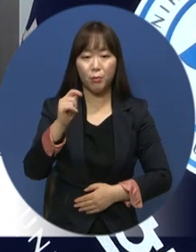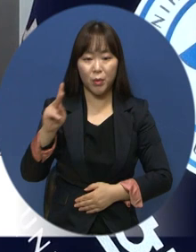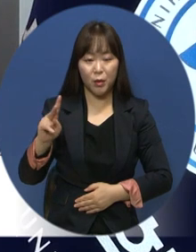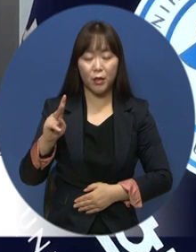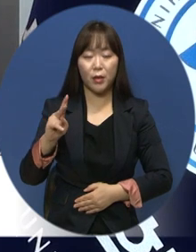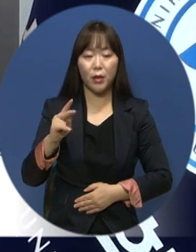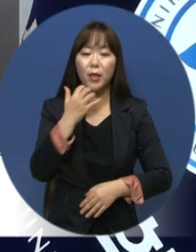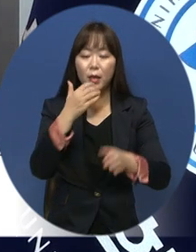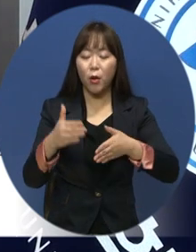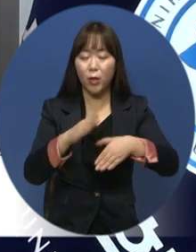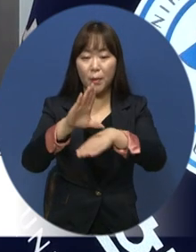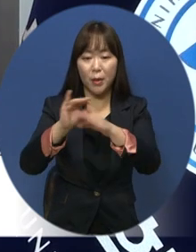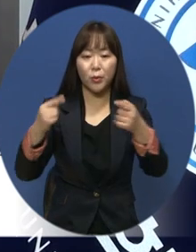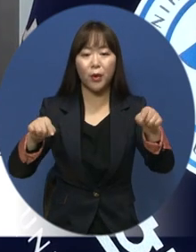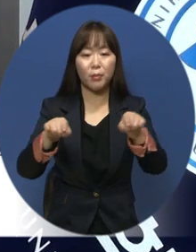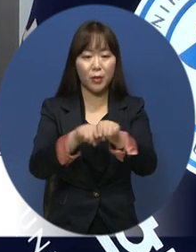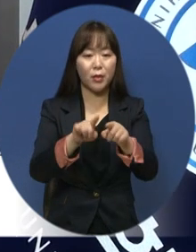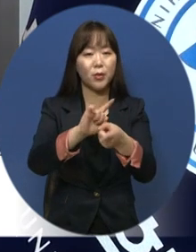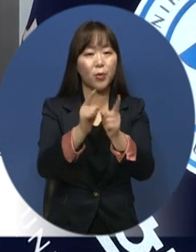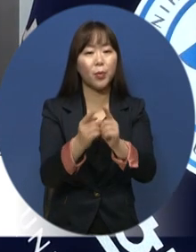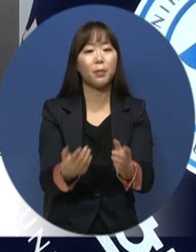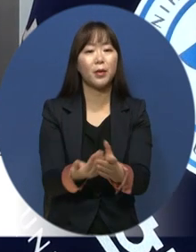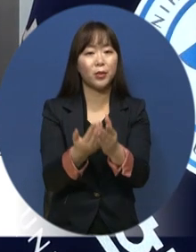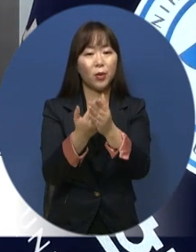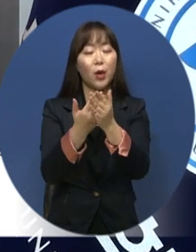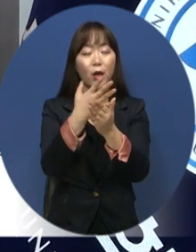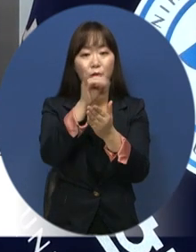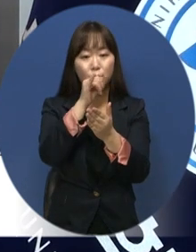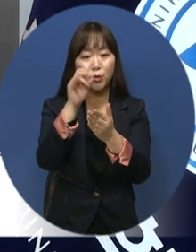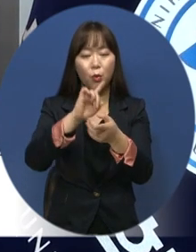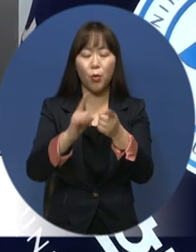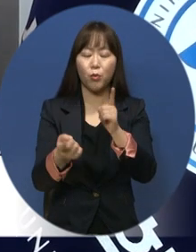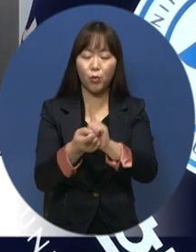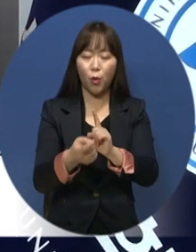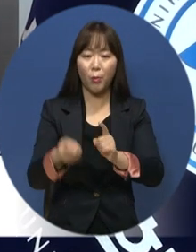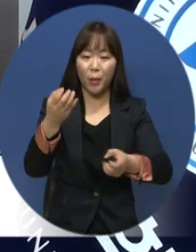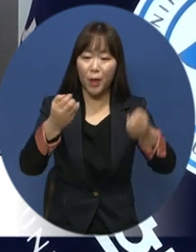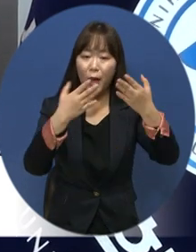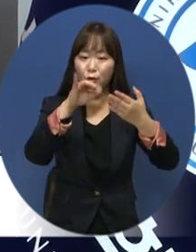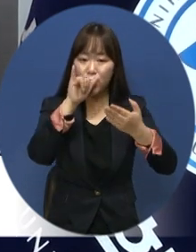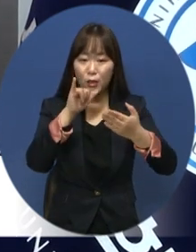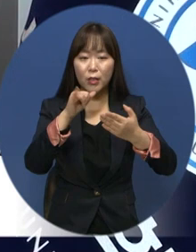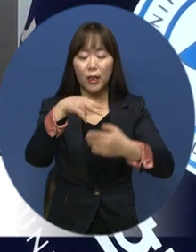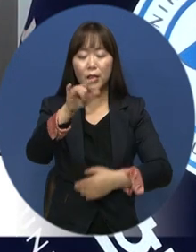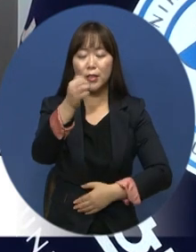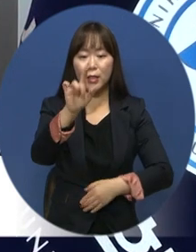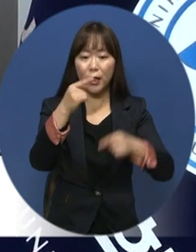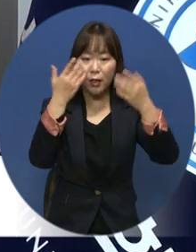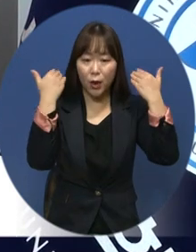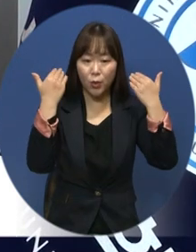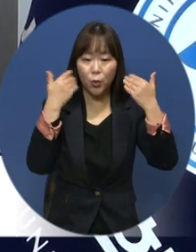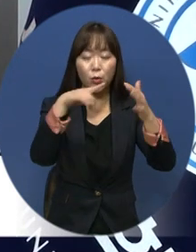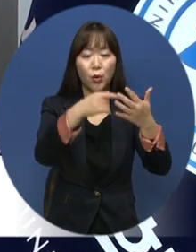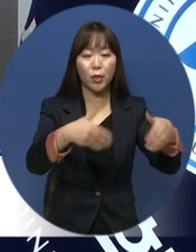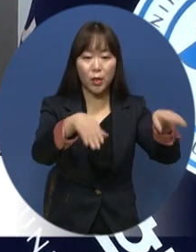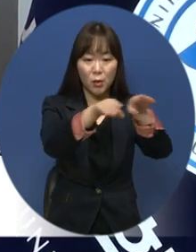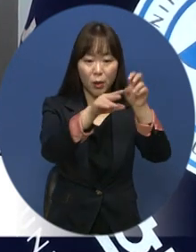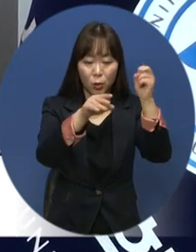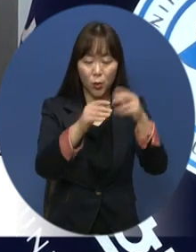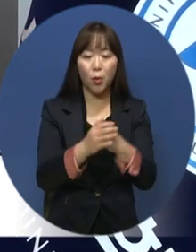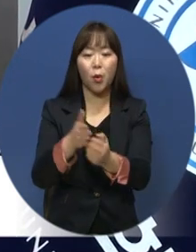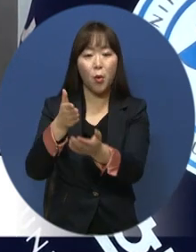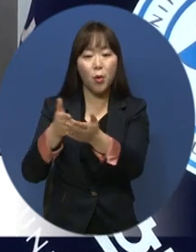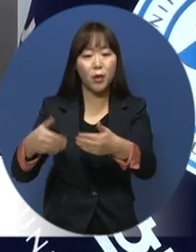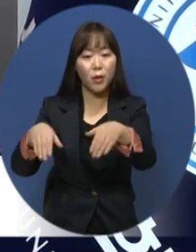복지TV 경기방송과 함께 서로 발전할 수 있고 윈윈할 수 있는 우리 신한대학교 교육기관과 그리고